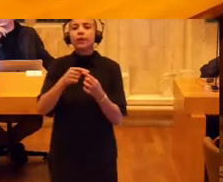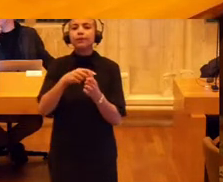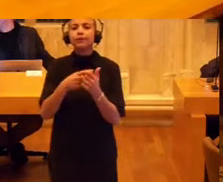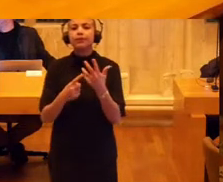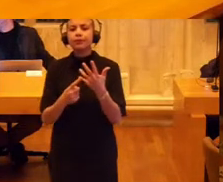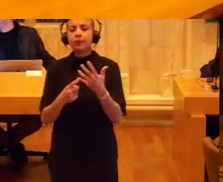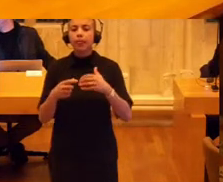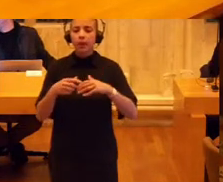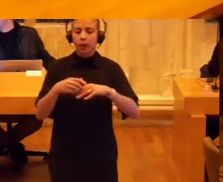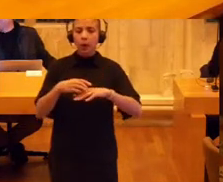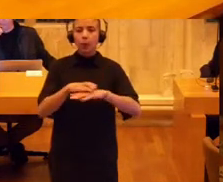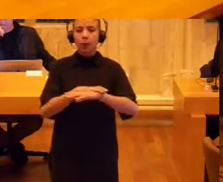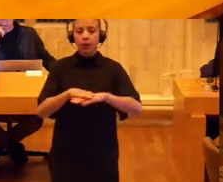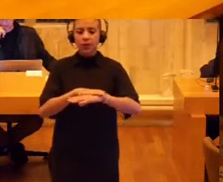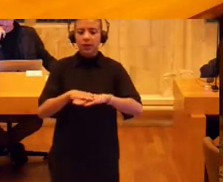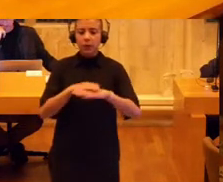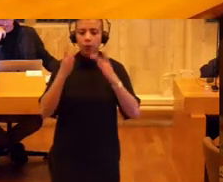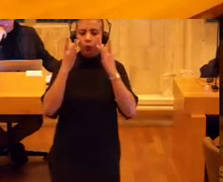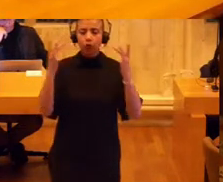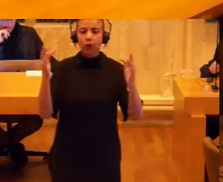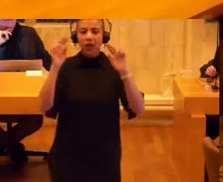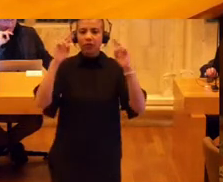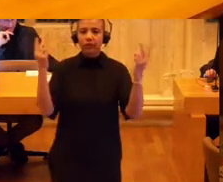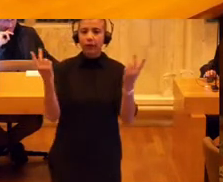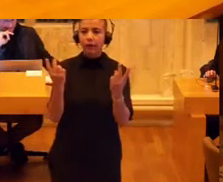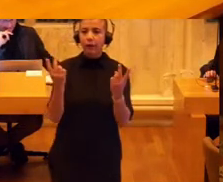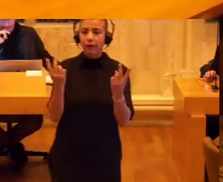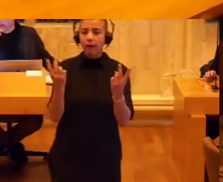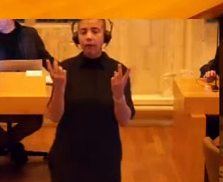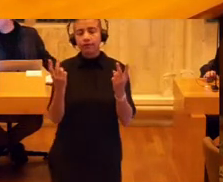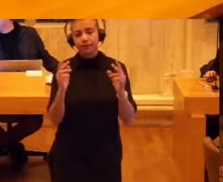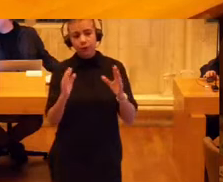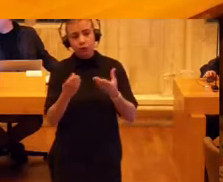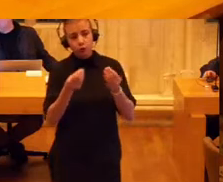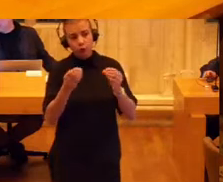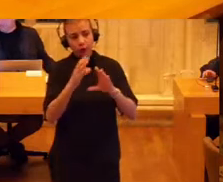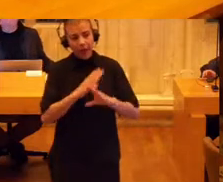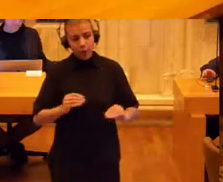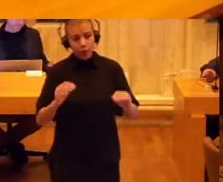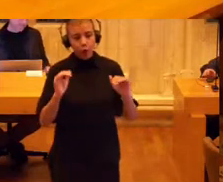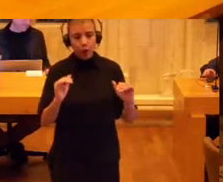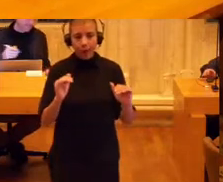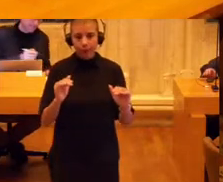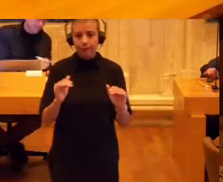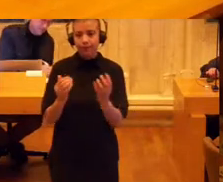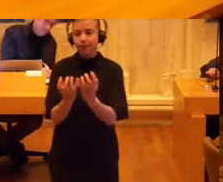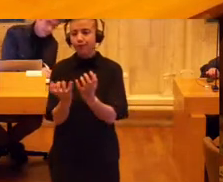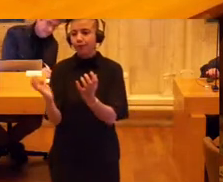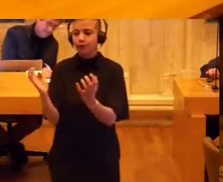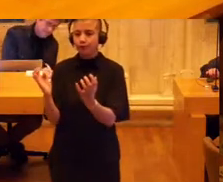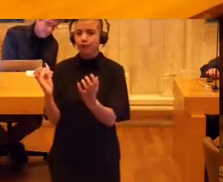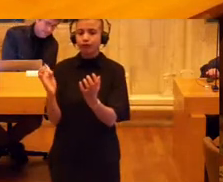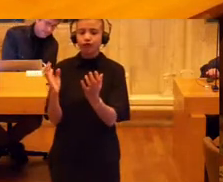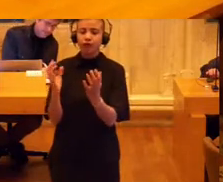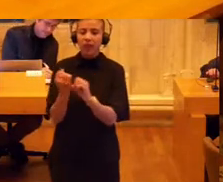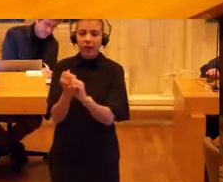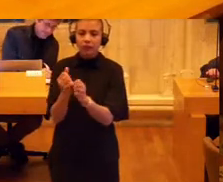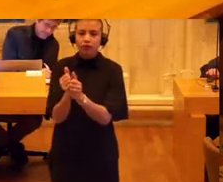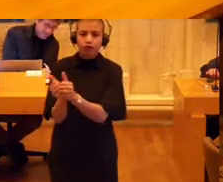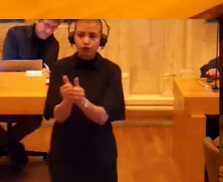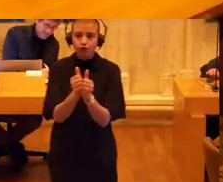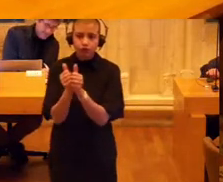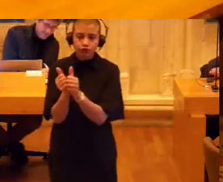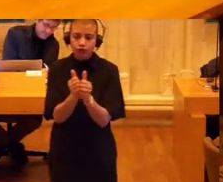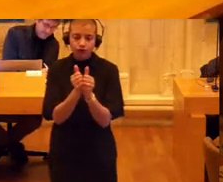la politique culturelle globale, et je vous rassure, effectivement, il y a une assez bonne coordination entre les uns et les autres. Hein. D'ailleurs,